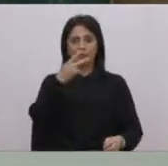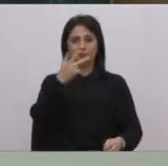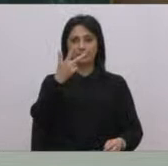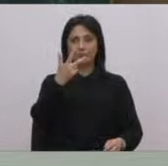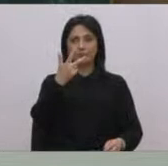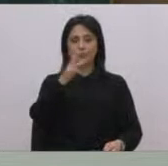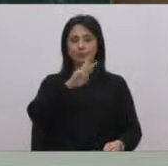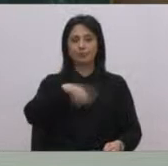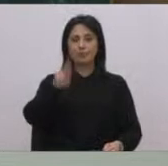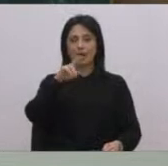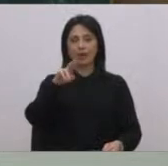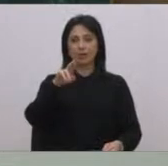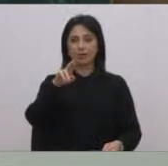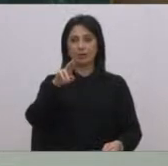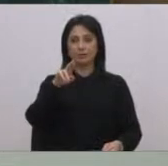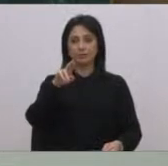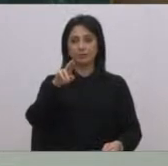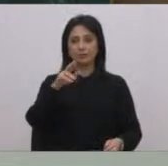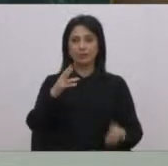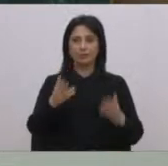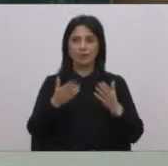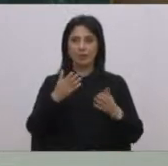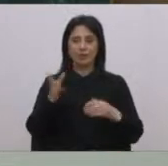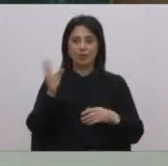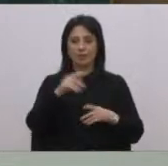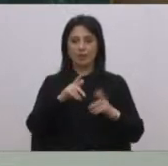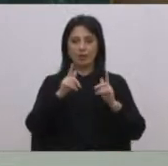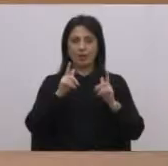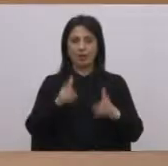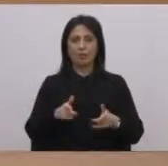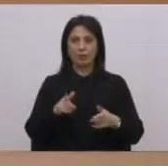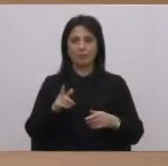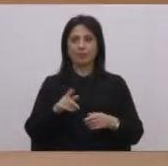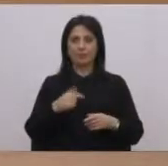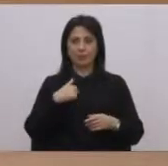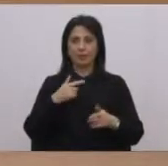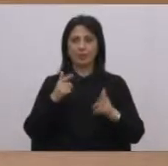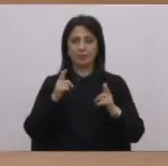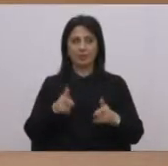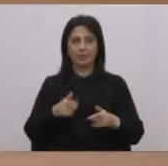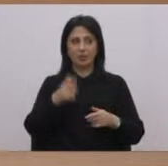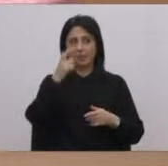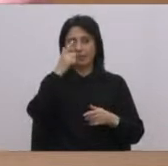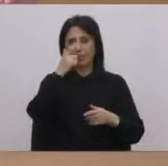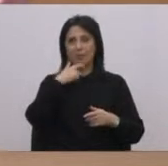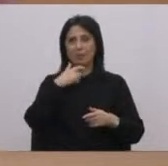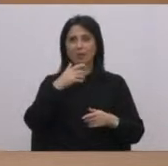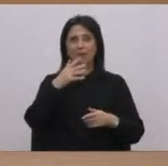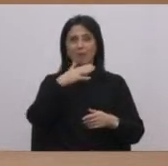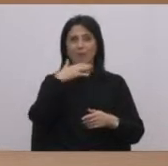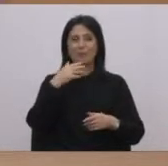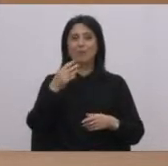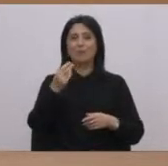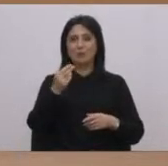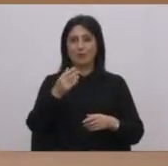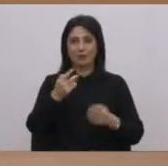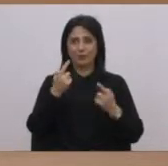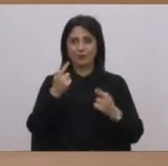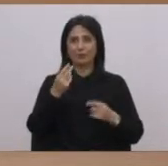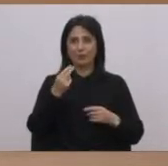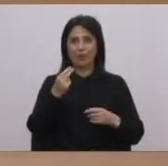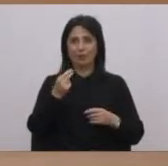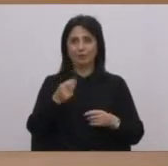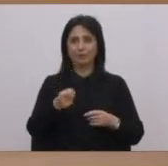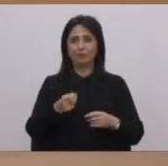23 მილიარდი, ალბათ ყველა დამეთახმებით, რომ თქვენს დამეთახმებით ბატონო ირაკლი, ძალიან ბევრი ფულია, ხო? ძალიან დიდი თანხა,